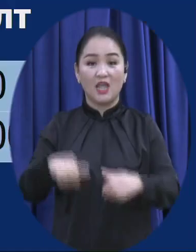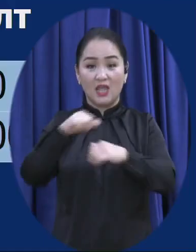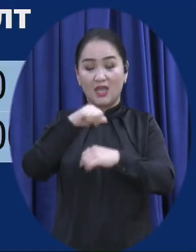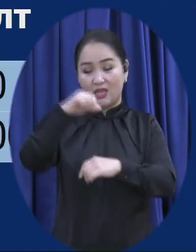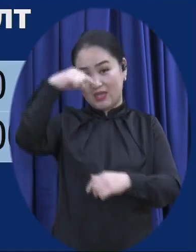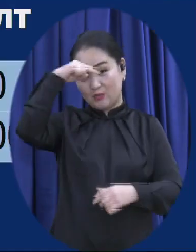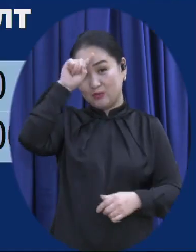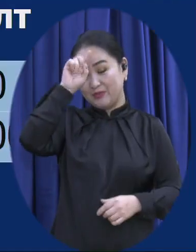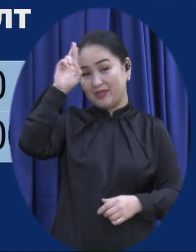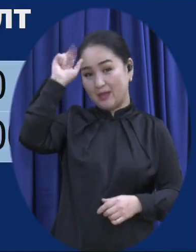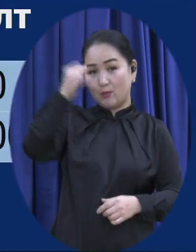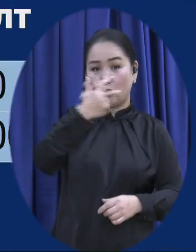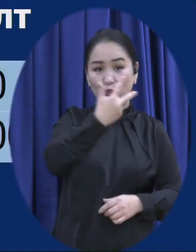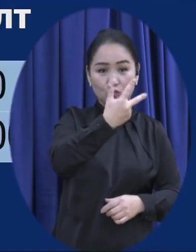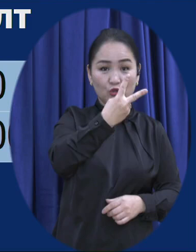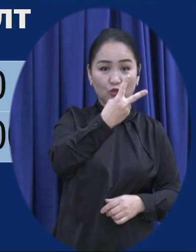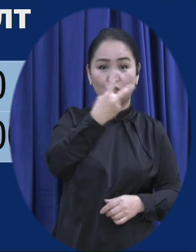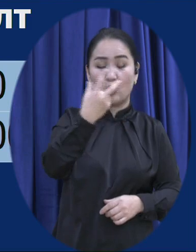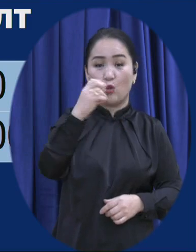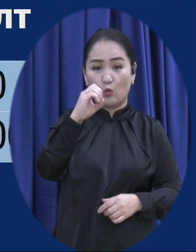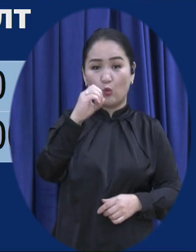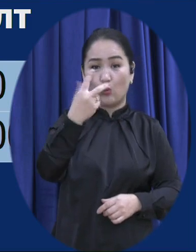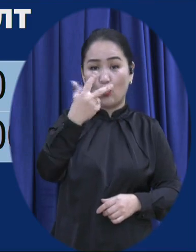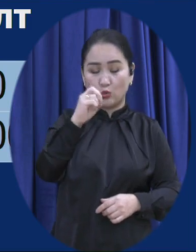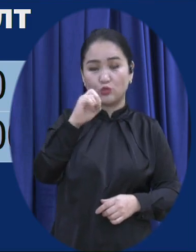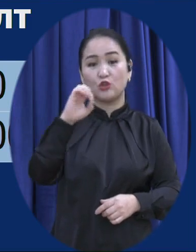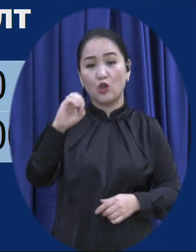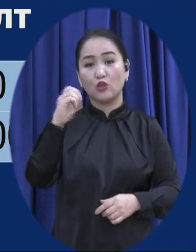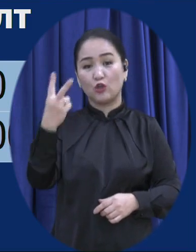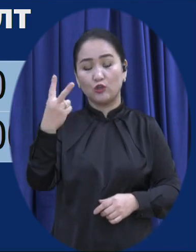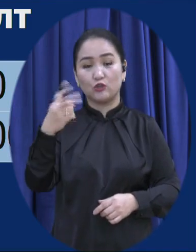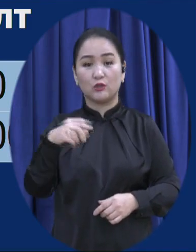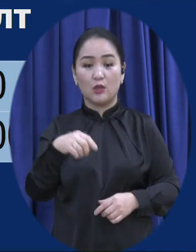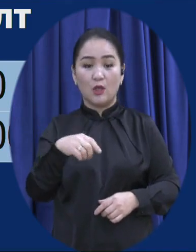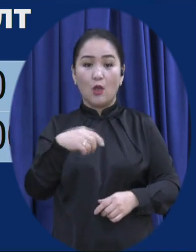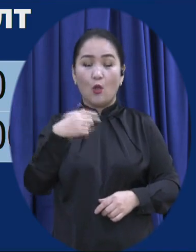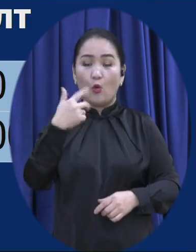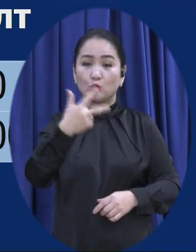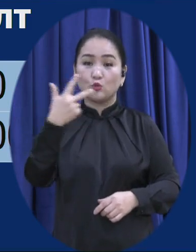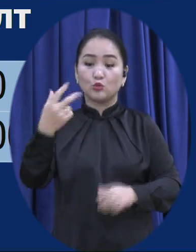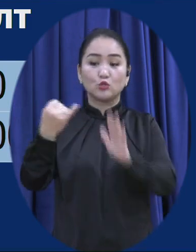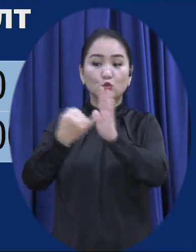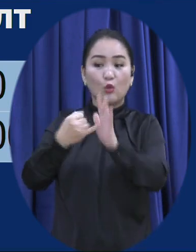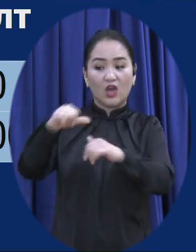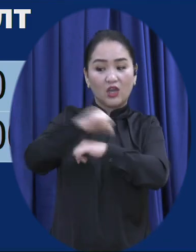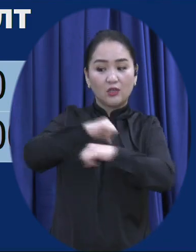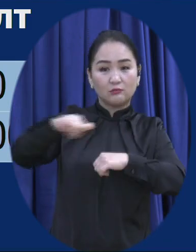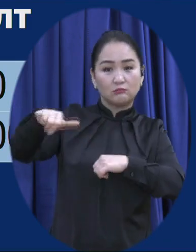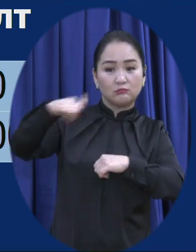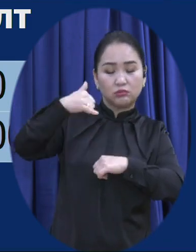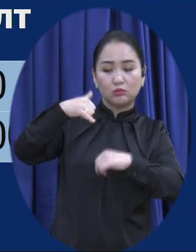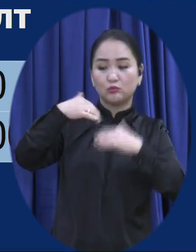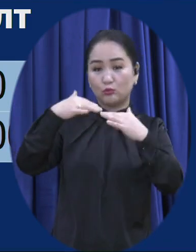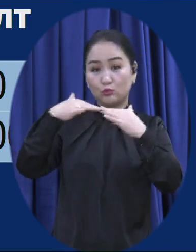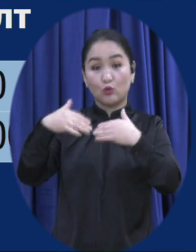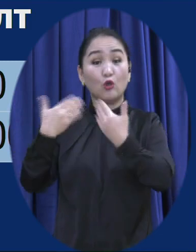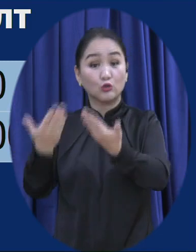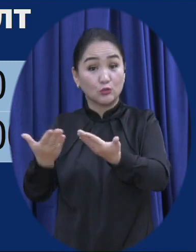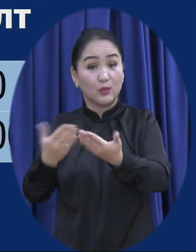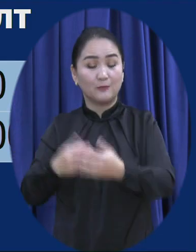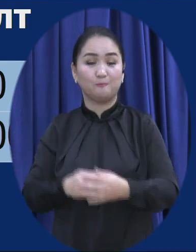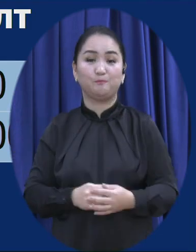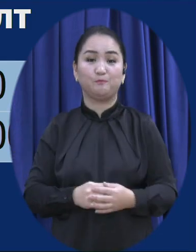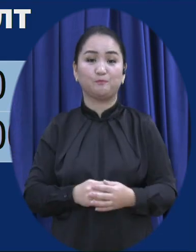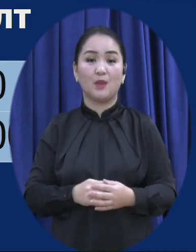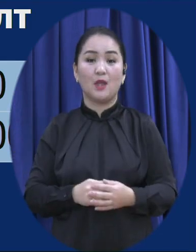яамны 3230 дугаарын утасанд 336 хүн хандаж зөвлөмж зөвлөгөөг авсан байгаа. За мөн бид